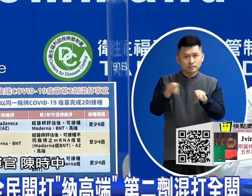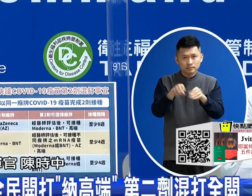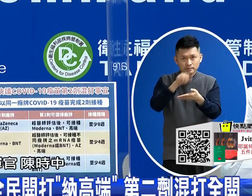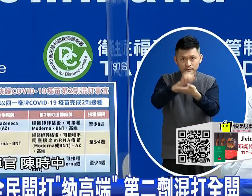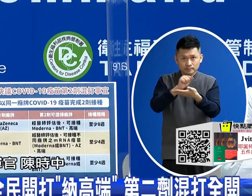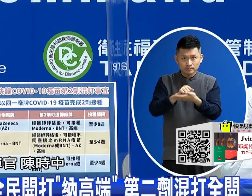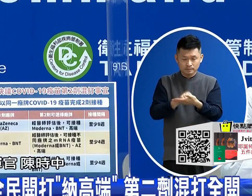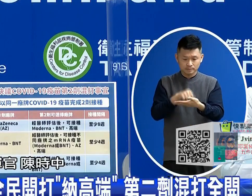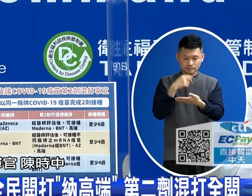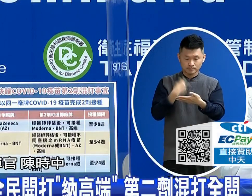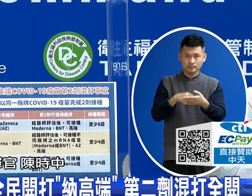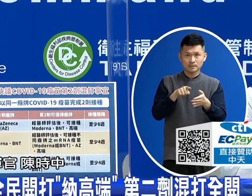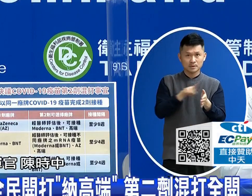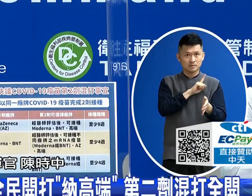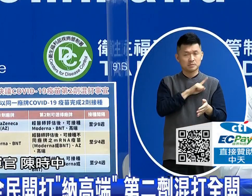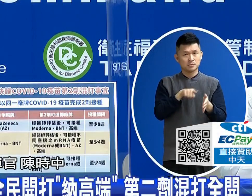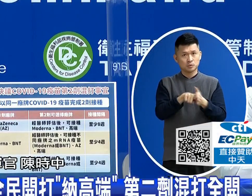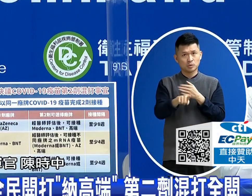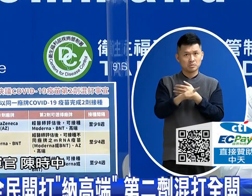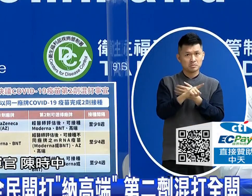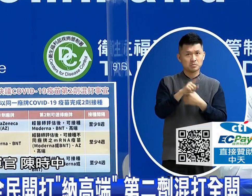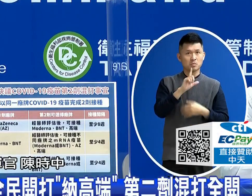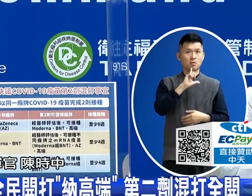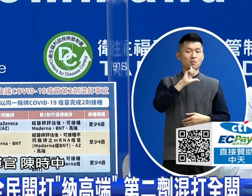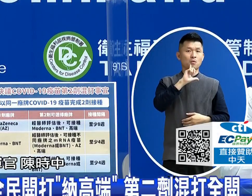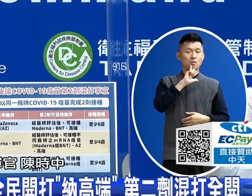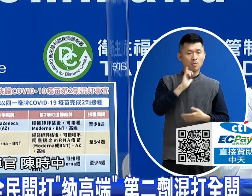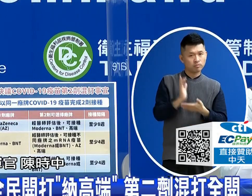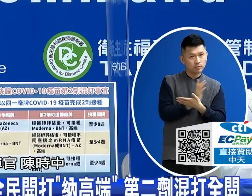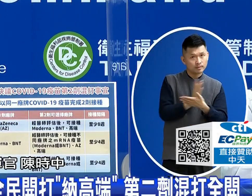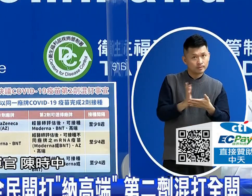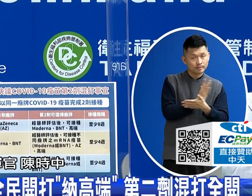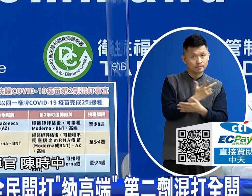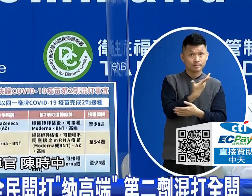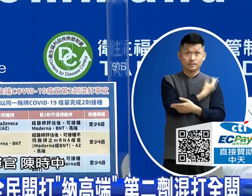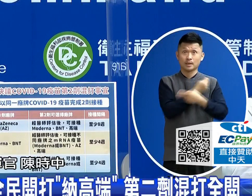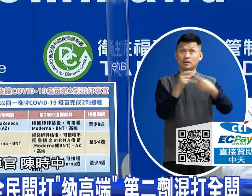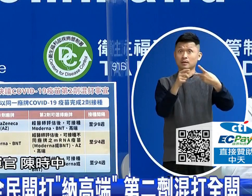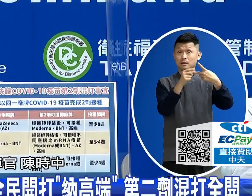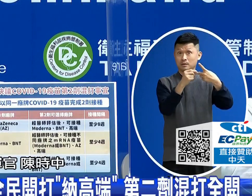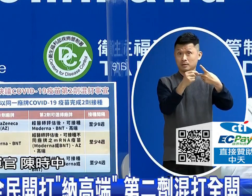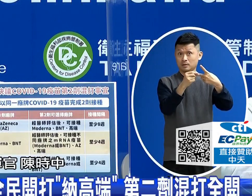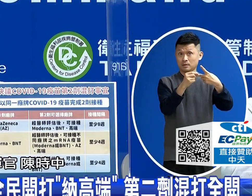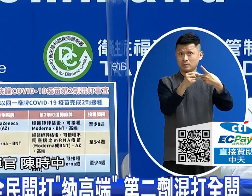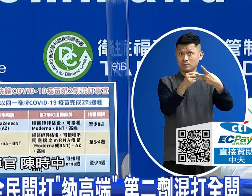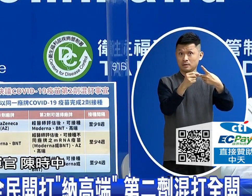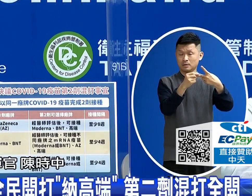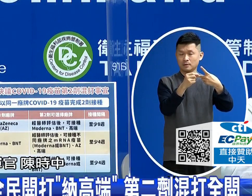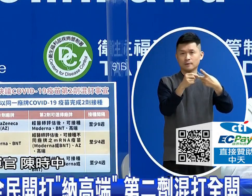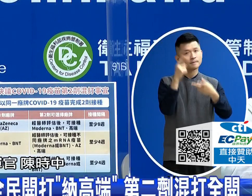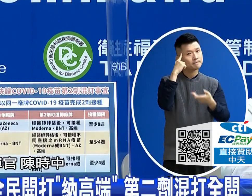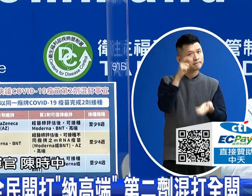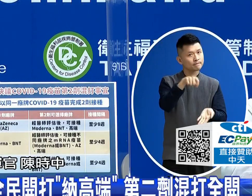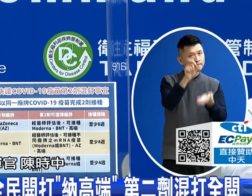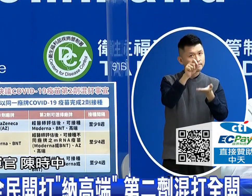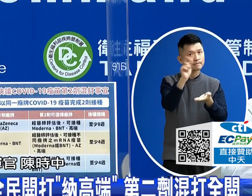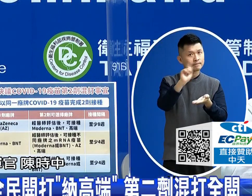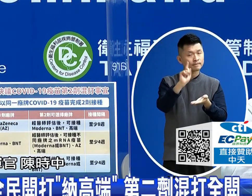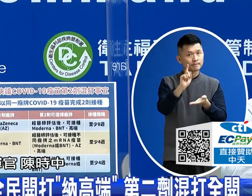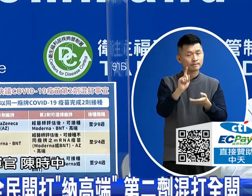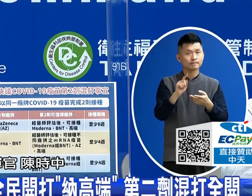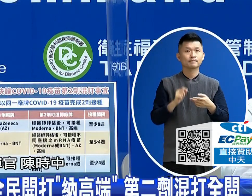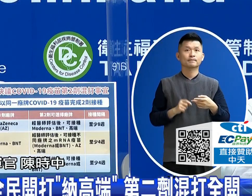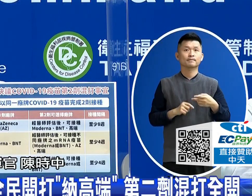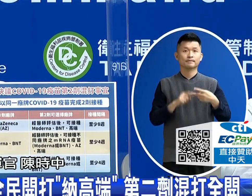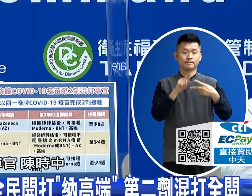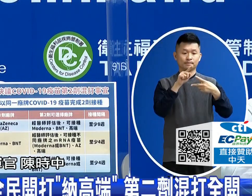他们的专业也对于就是说打第二剂，基本上他提出建议是建议以同一厂